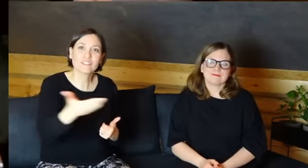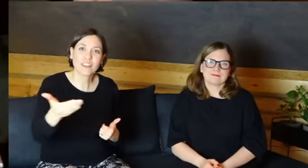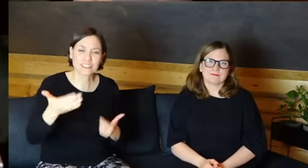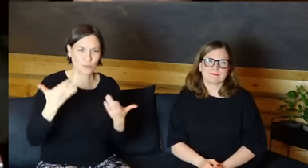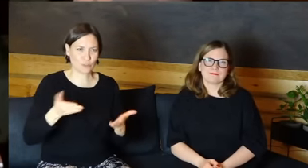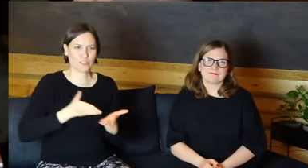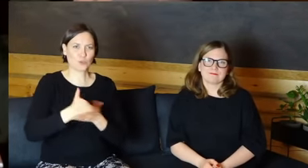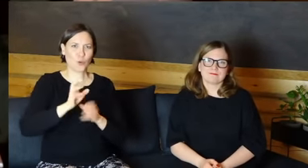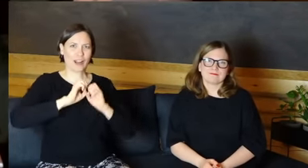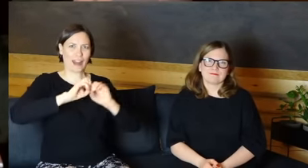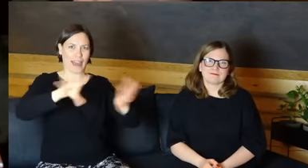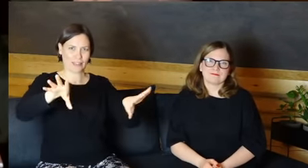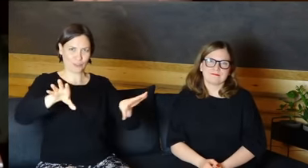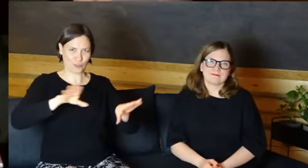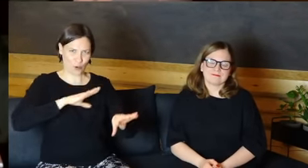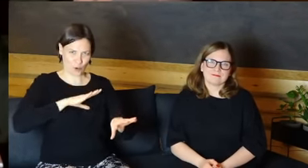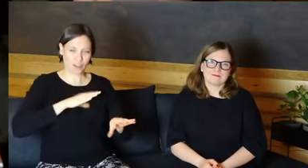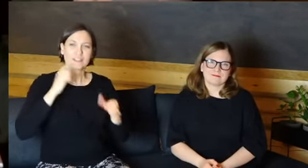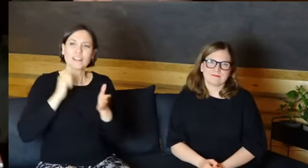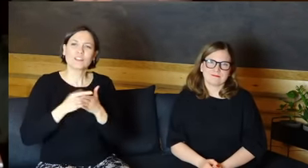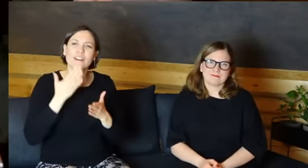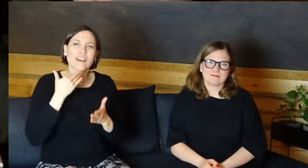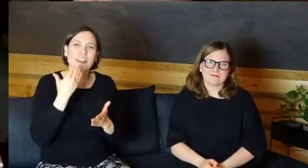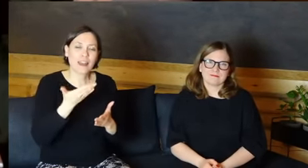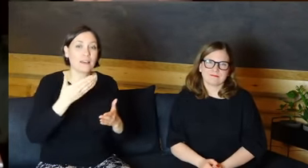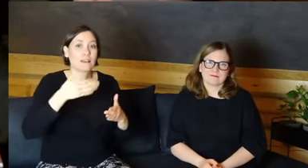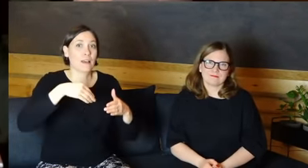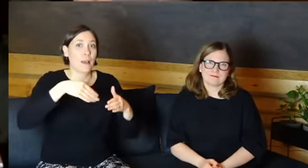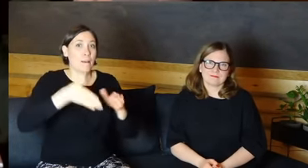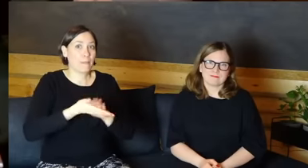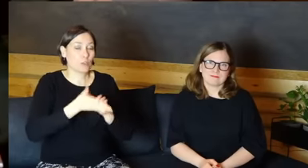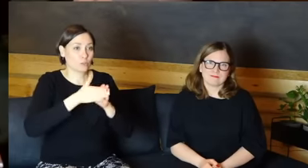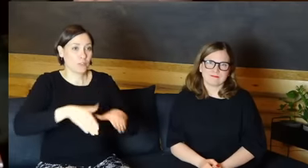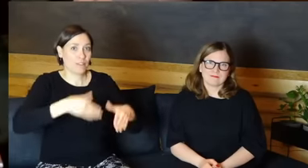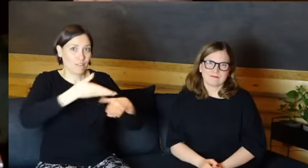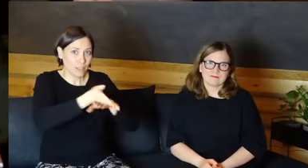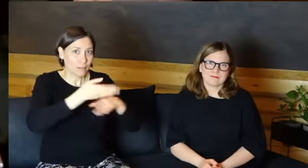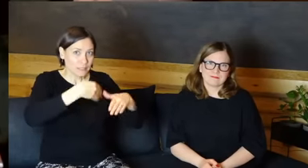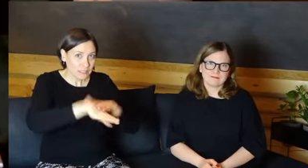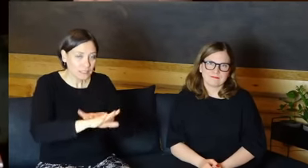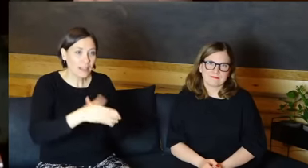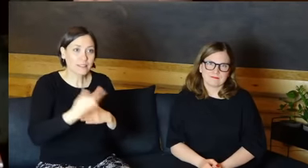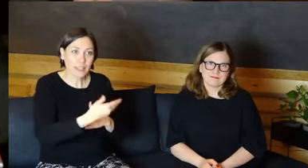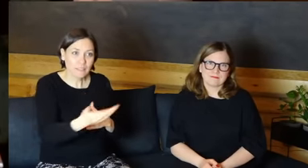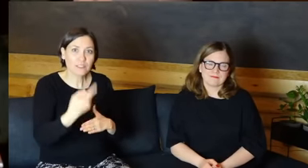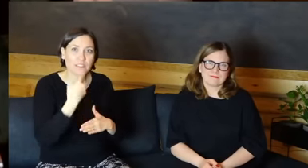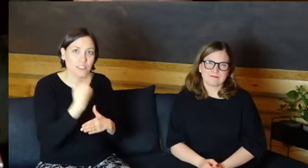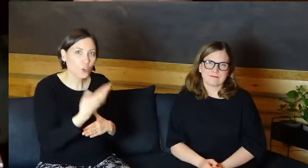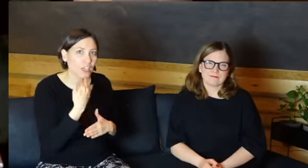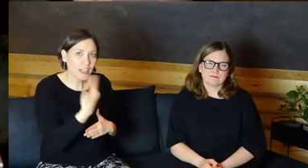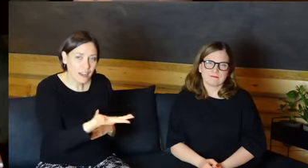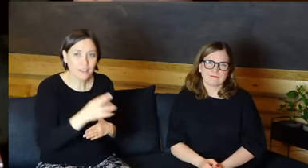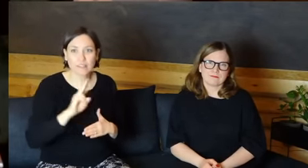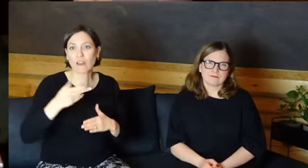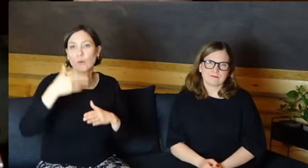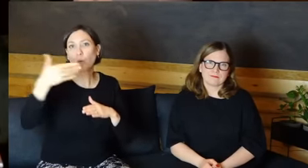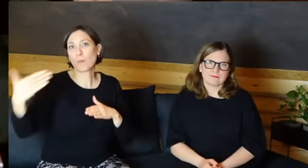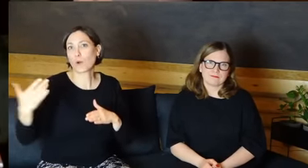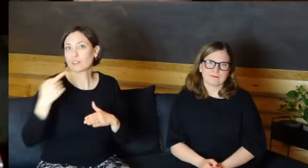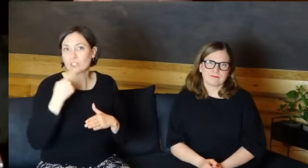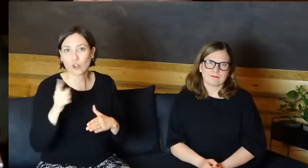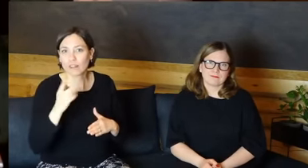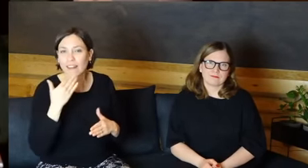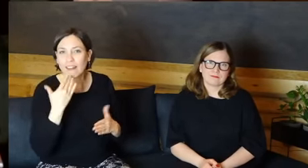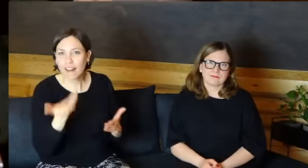suorassa lähetyksessä, niin kenelle haluat lähettää, joko perustuvan sisällä tai sitten perustuvan ulkopuolella? No kyllä mä haluan